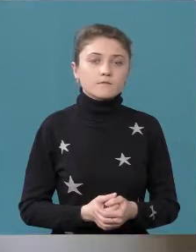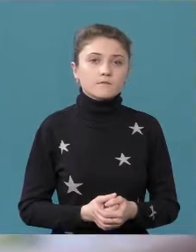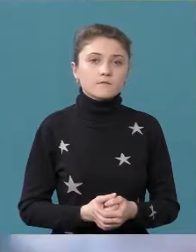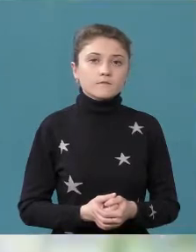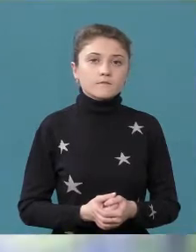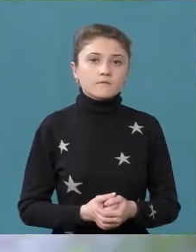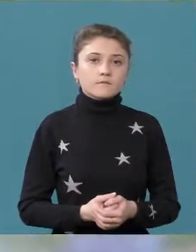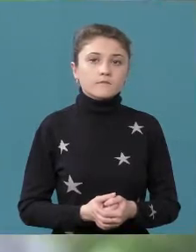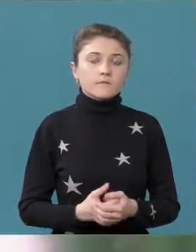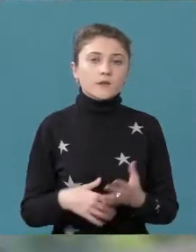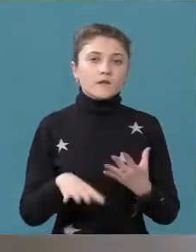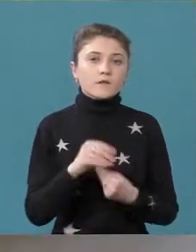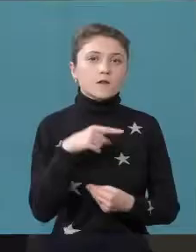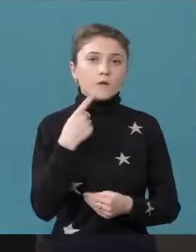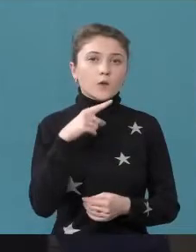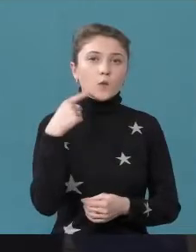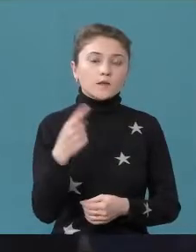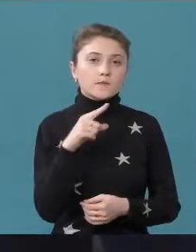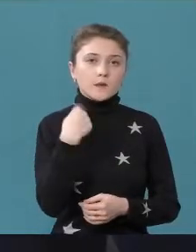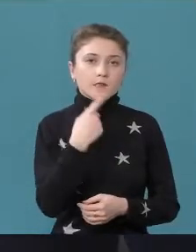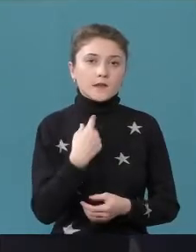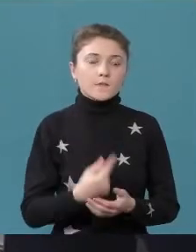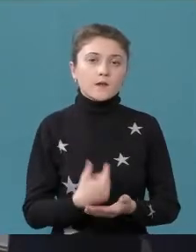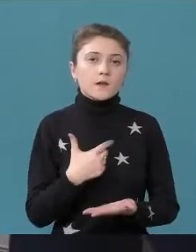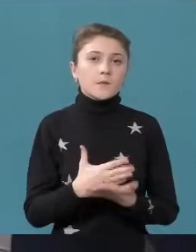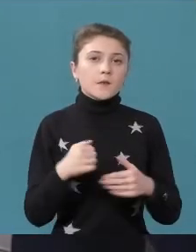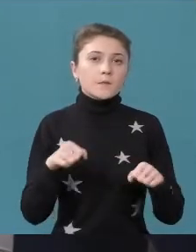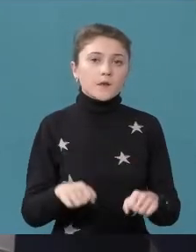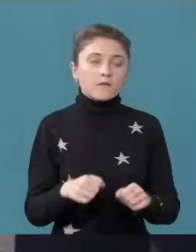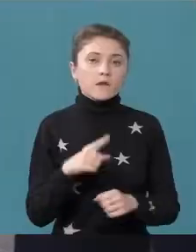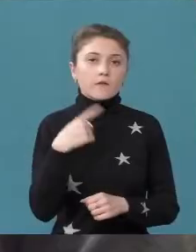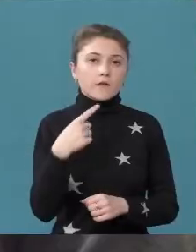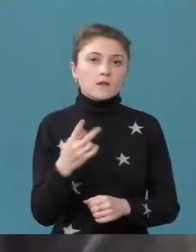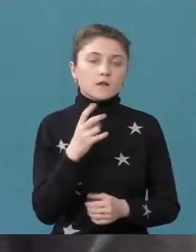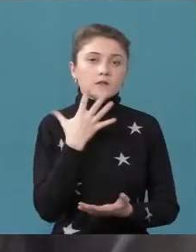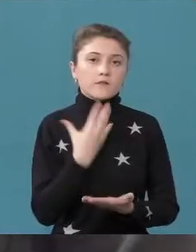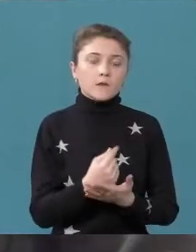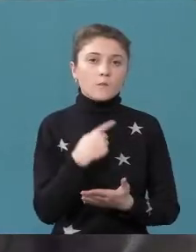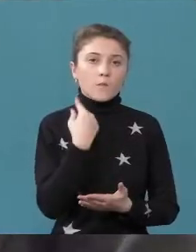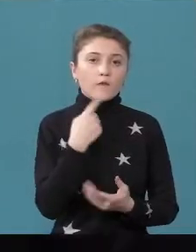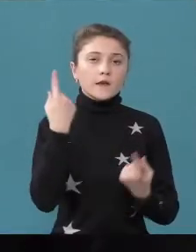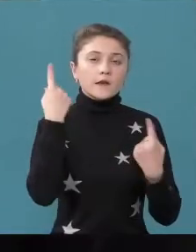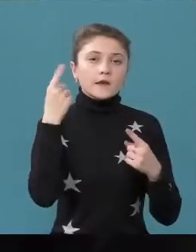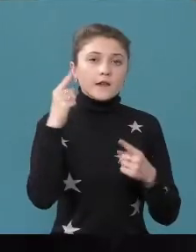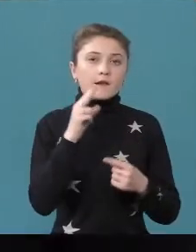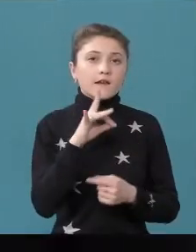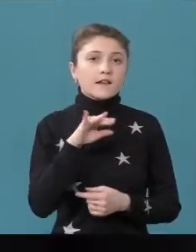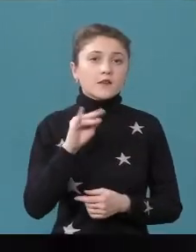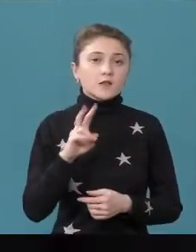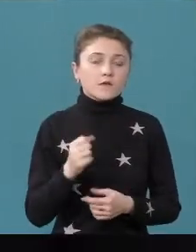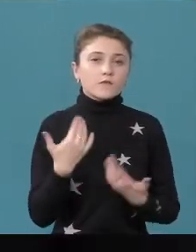Все говорили на русском языке. І я маю право там розмовляти на своїй мові. Ідея критична вже визріла